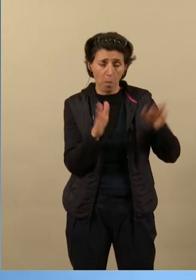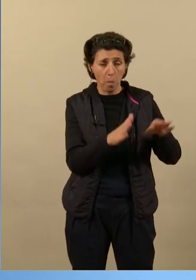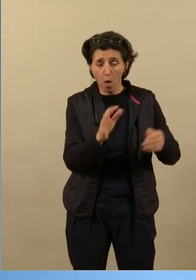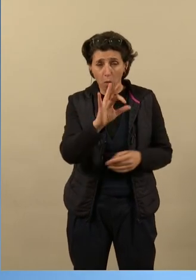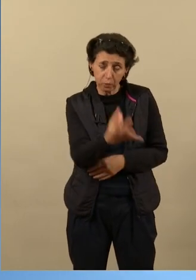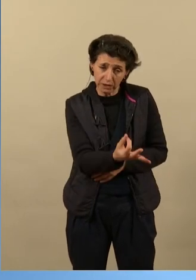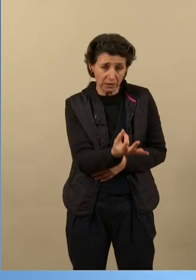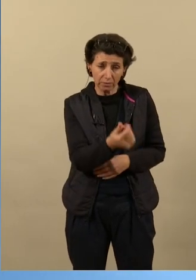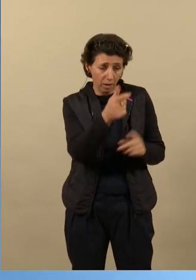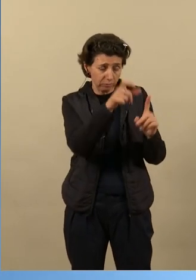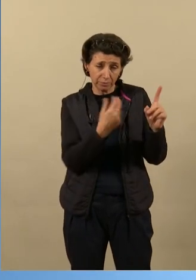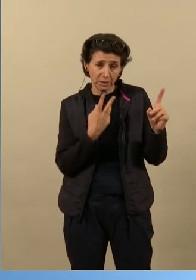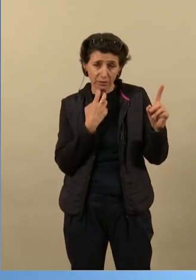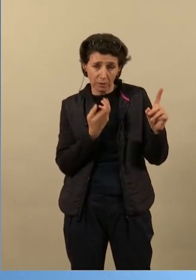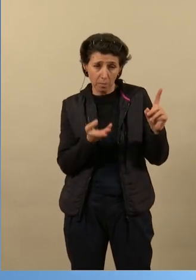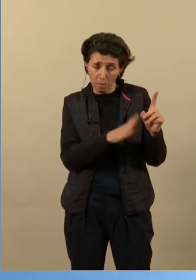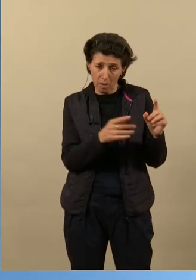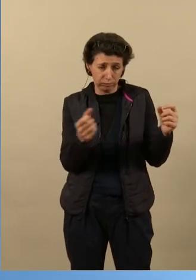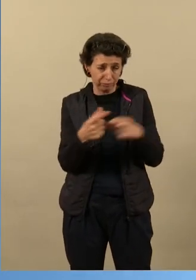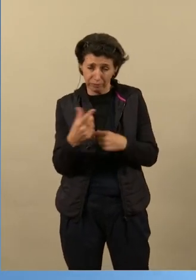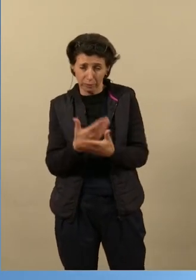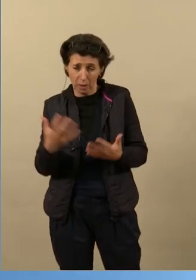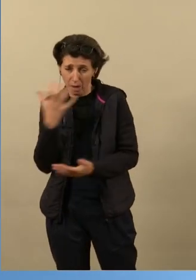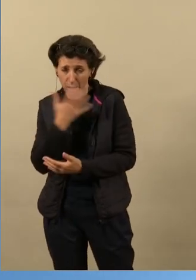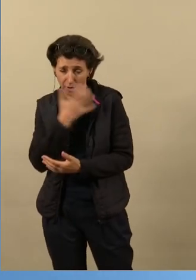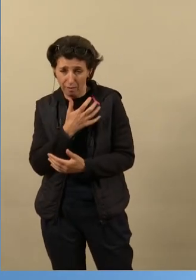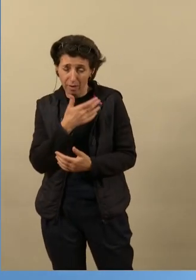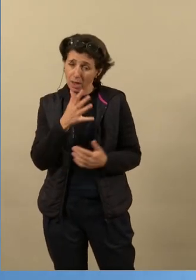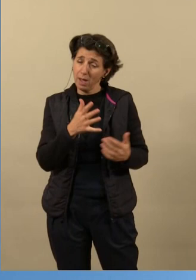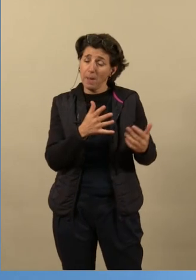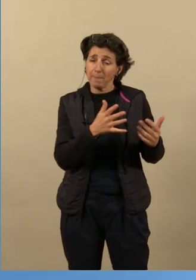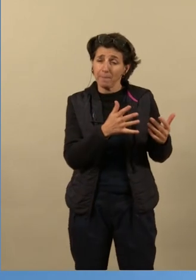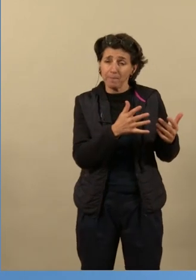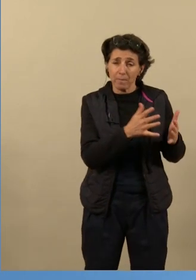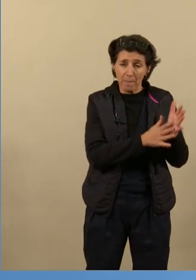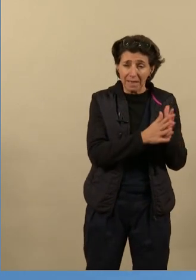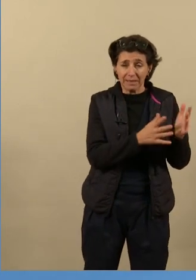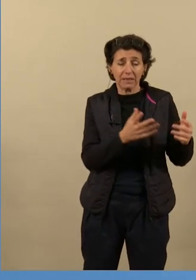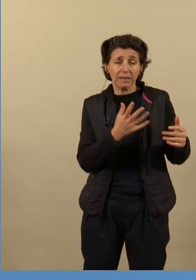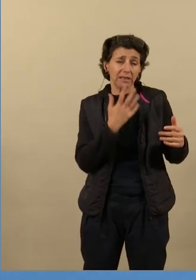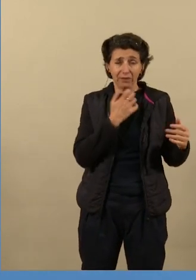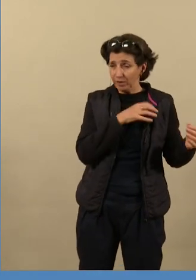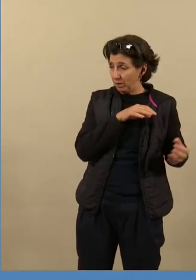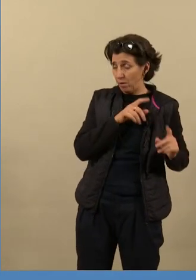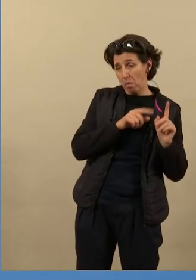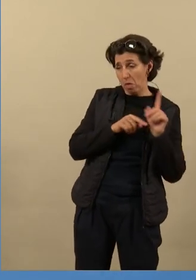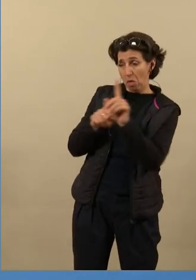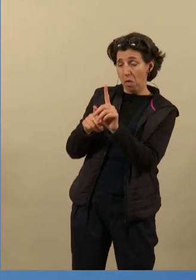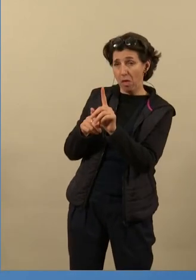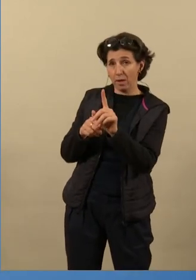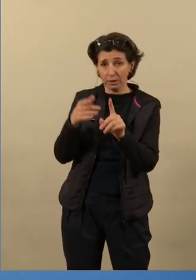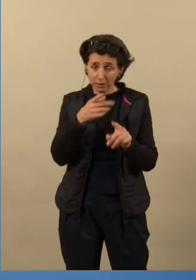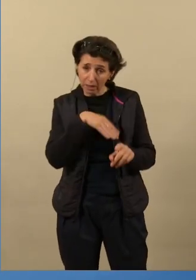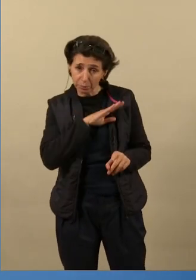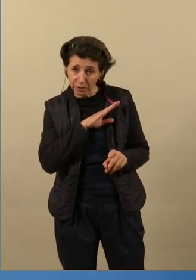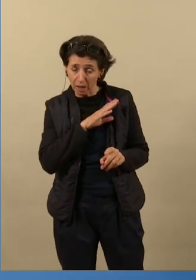le Hamas n' n'hésite pas à exposer les civils au bombardement d'Israël le seul responsable de ces drames c'est le Hamas à travers sa